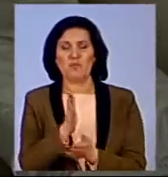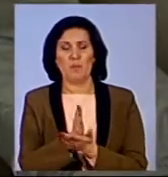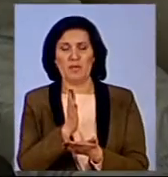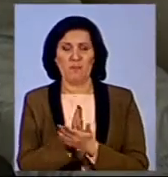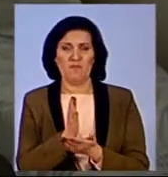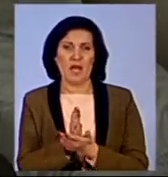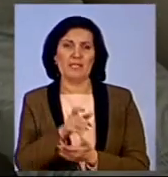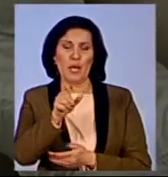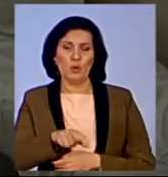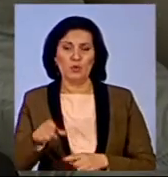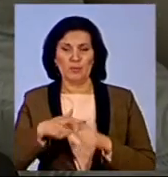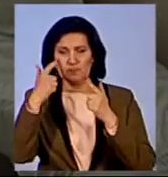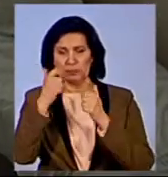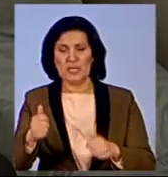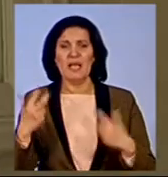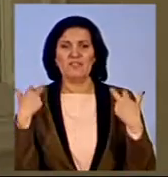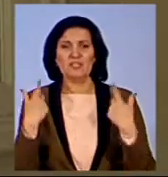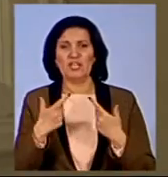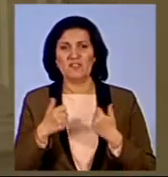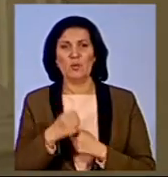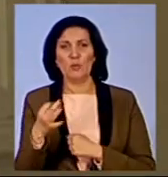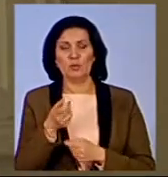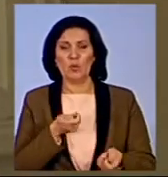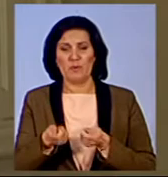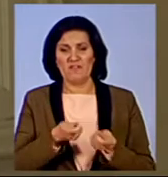начальник відділу обласного управління ДСНС Сергій